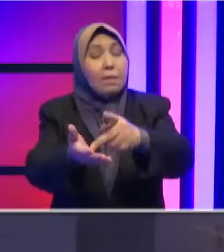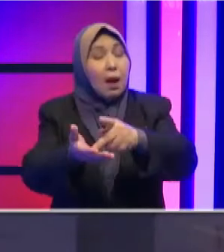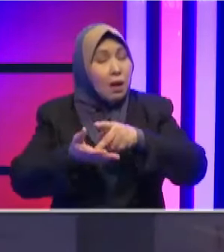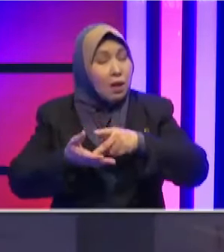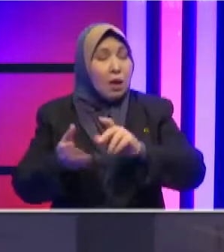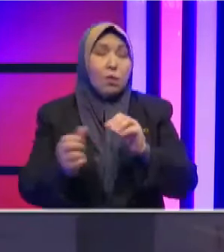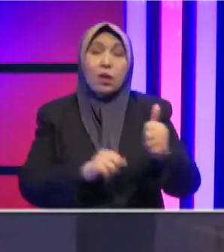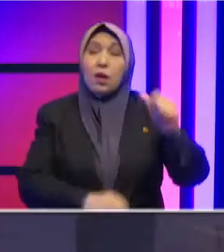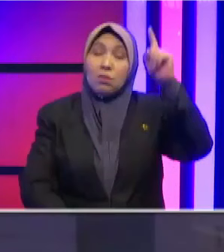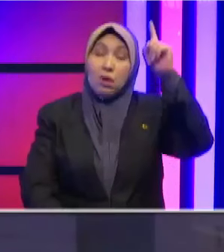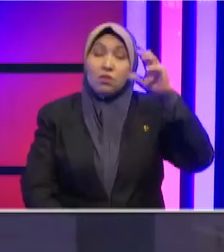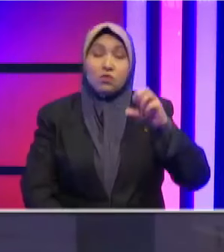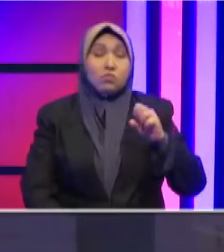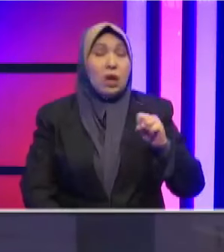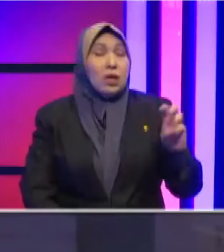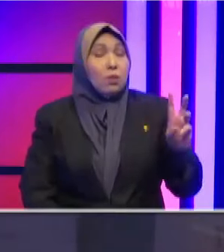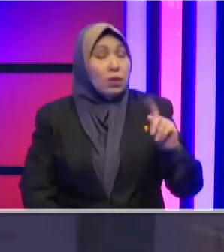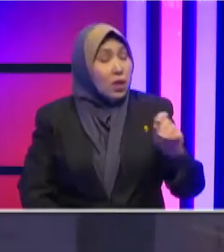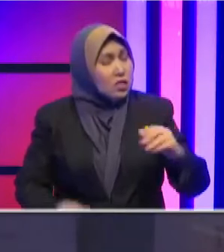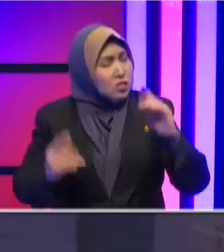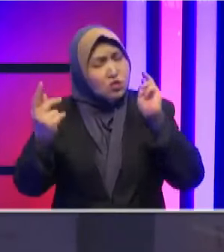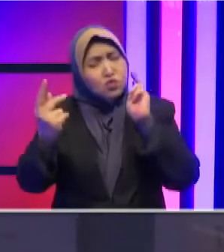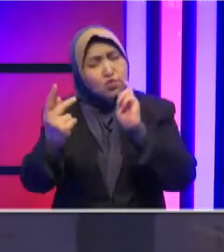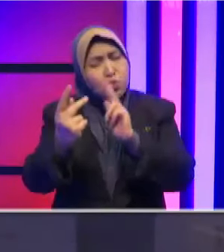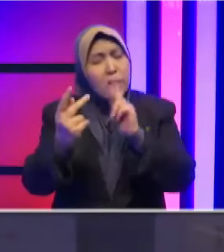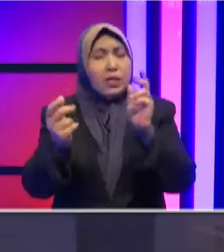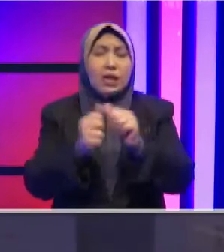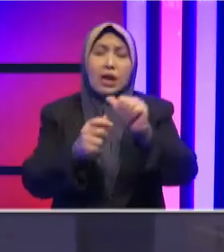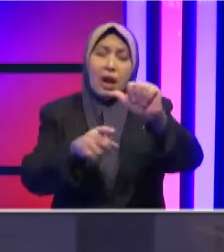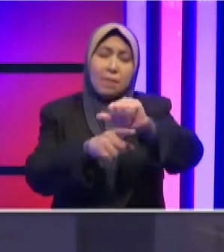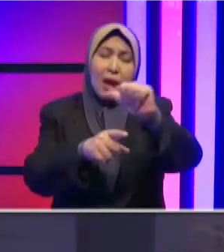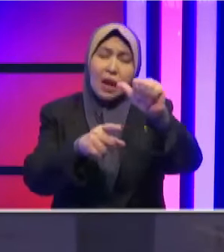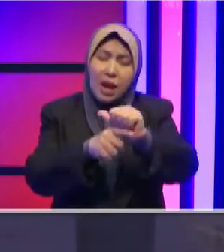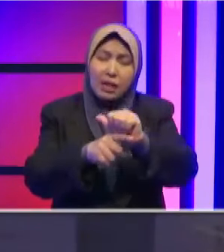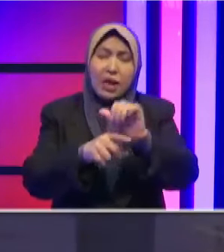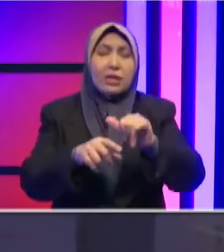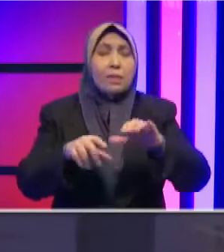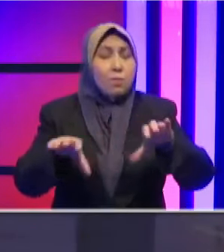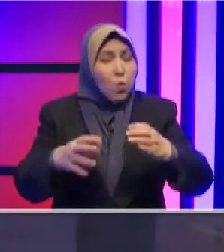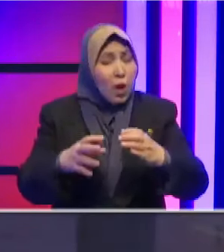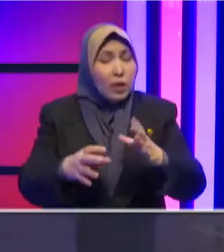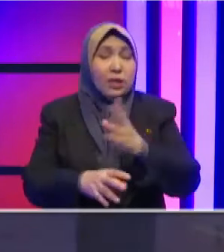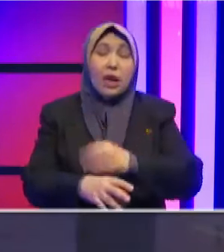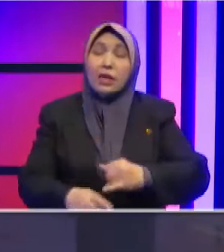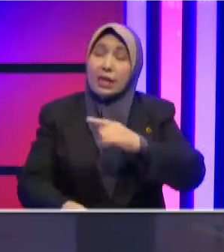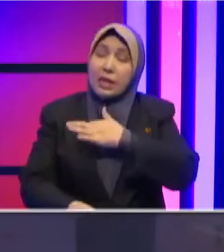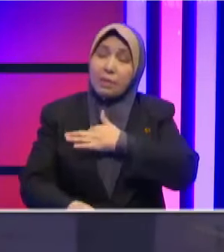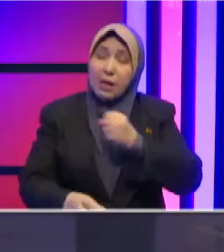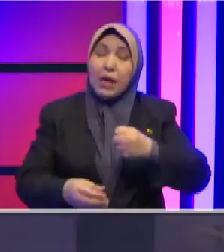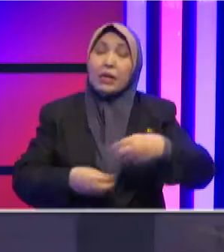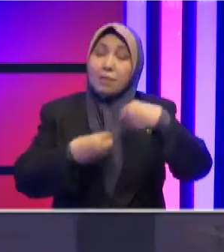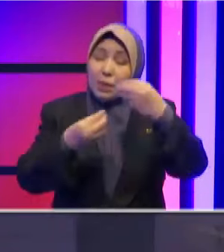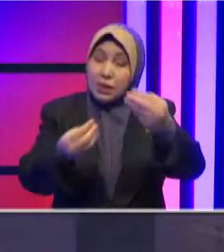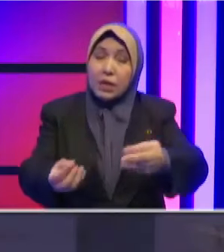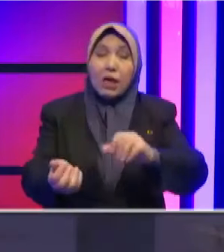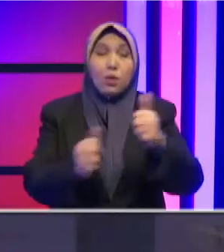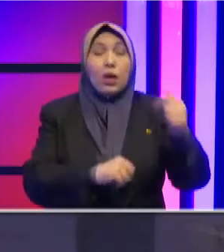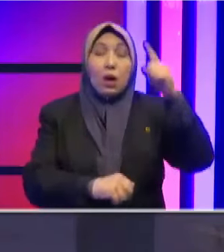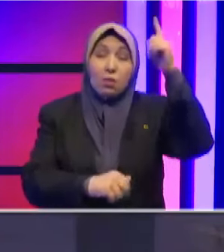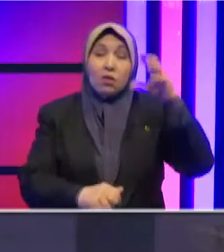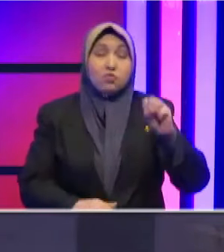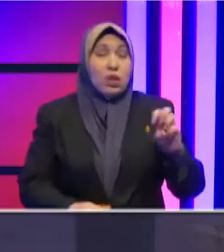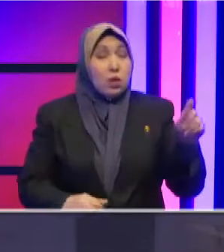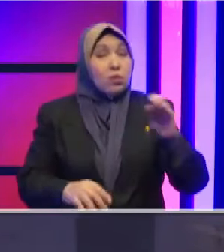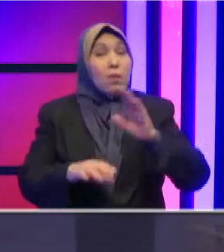subhanahu wa ta'ala sesuai dengan amalan yang mereka lakukan sesuai dengan keimanan yang diberikan oleh Allah Subhanahu Wa